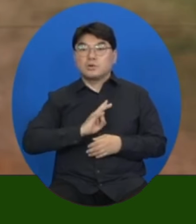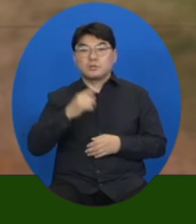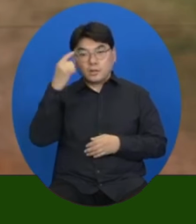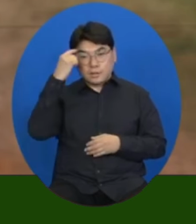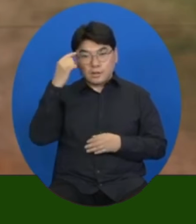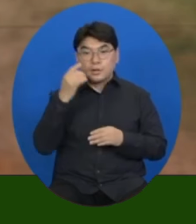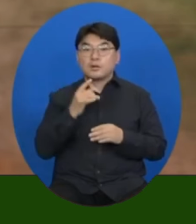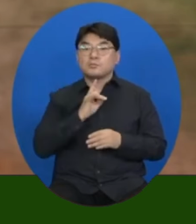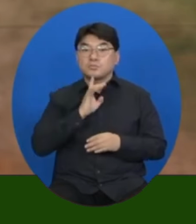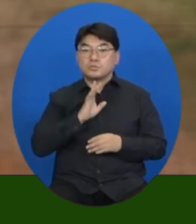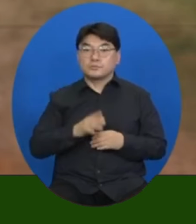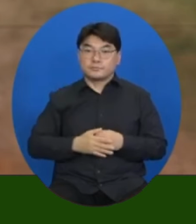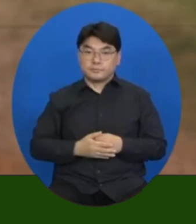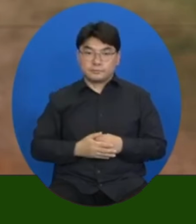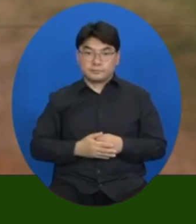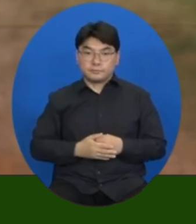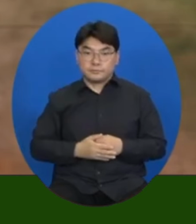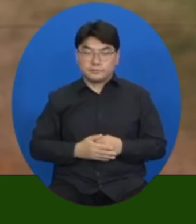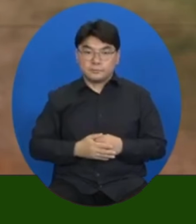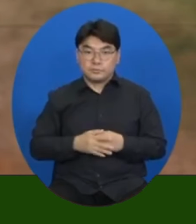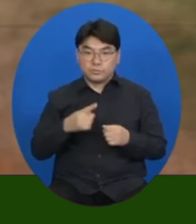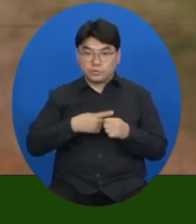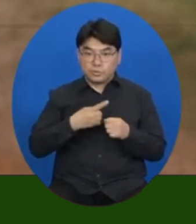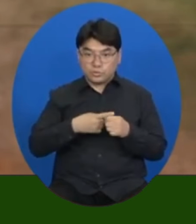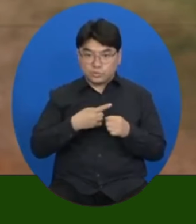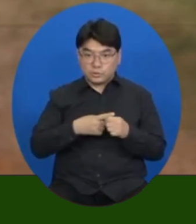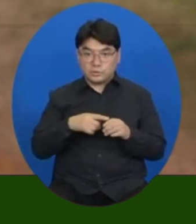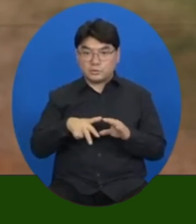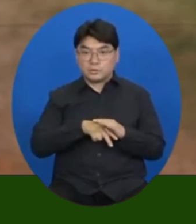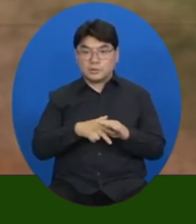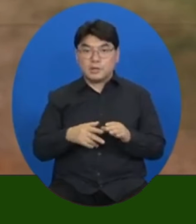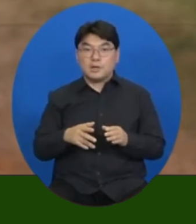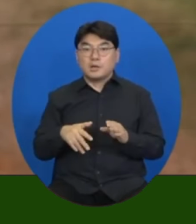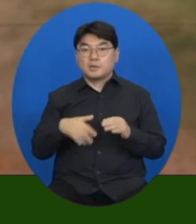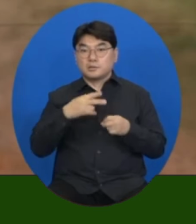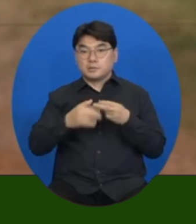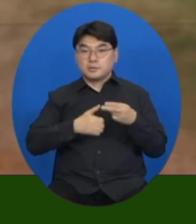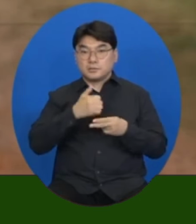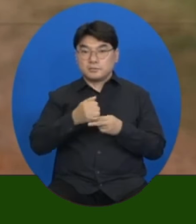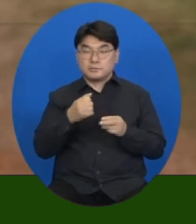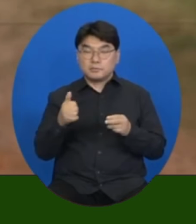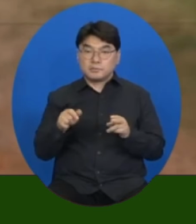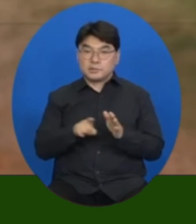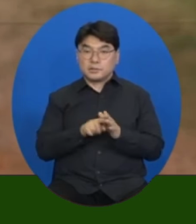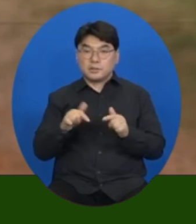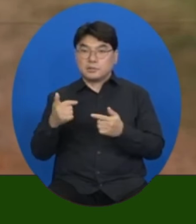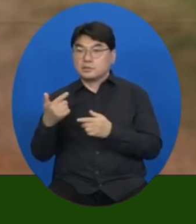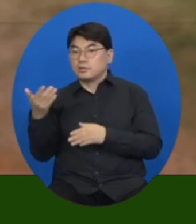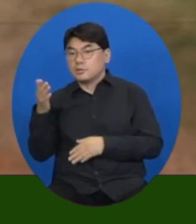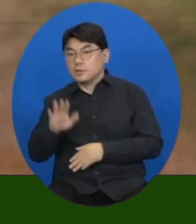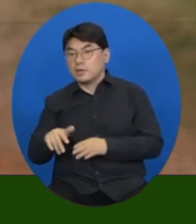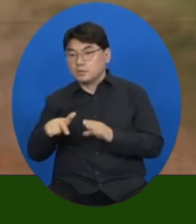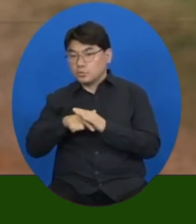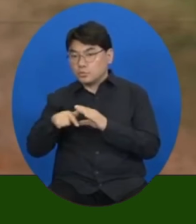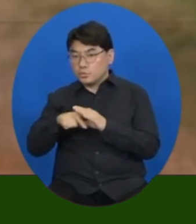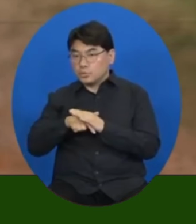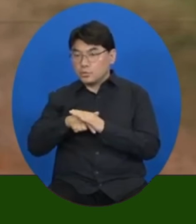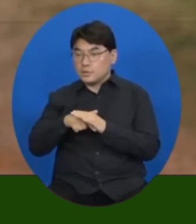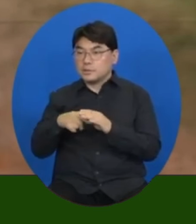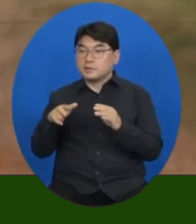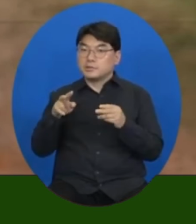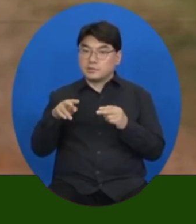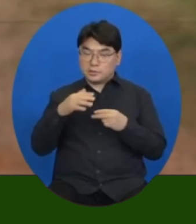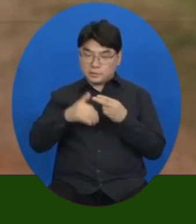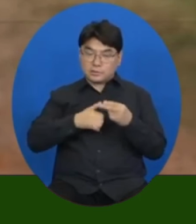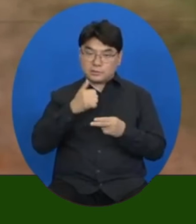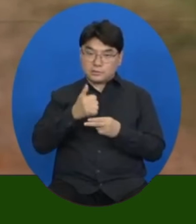하나님이 될 수가 없어요 불교는 신을 믿지 않죠 근데 기독교는 신을 믿습니다 완전히 근본이 다른 거예요 힌두교는 신을 믿지만